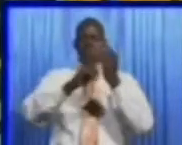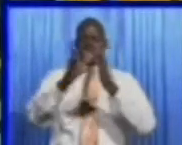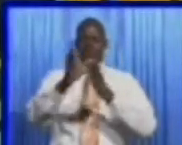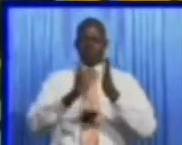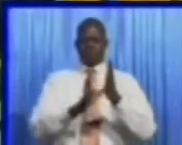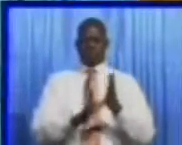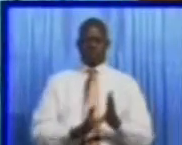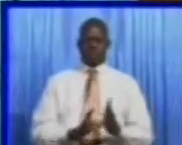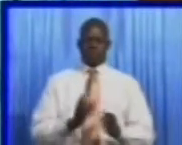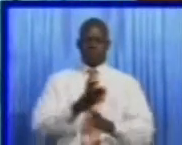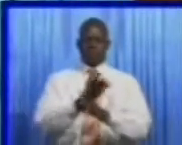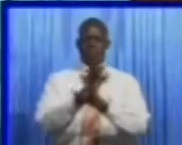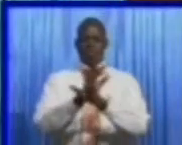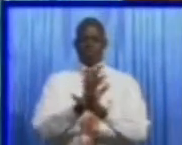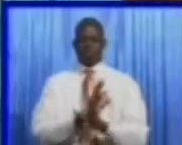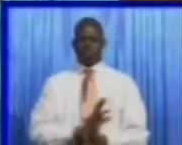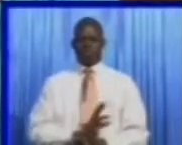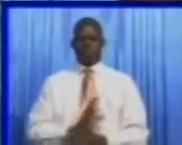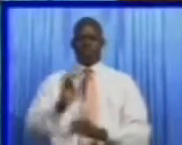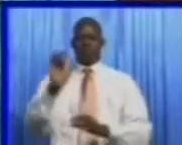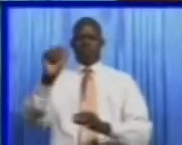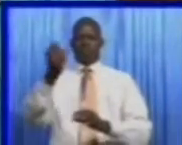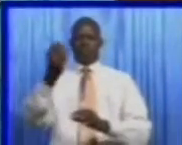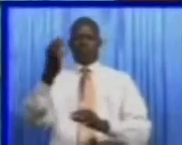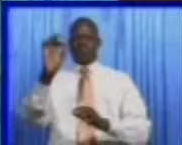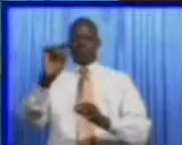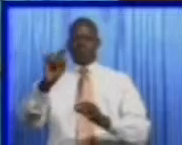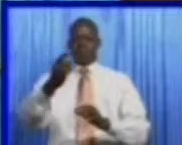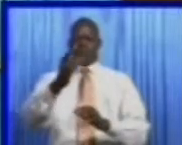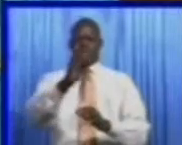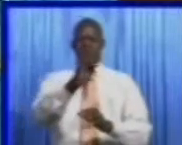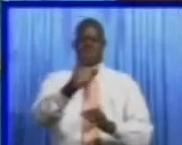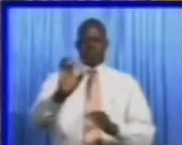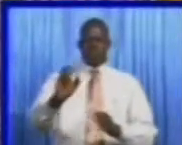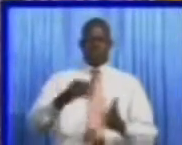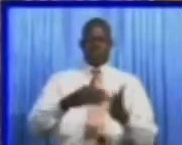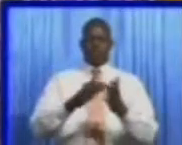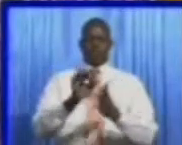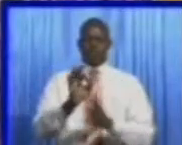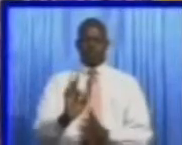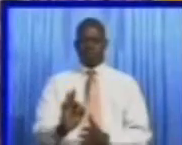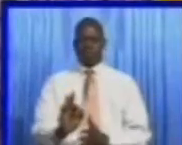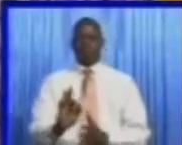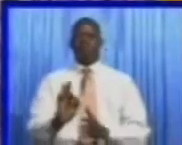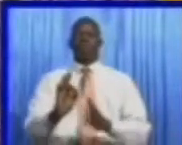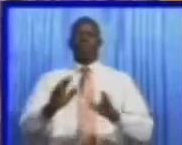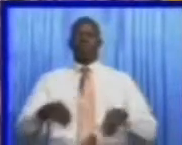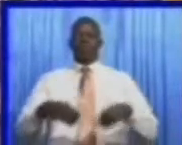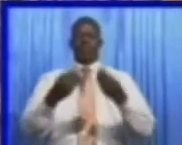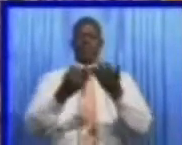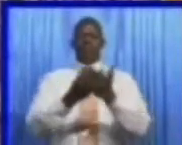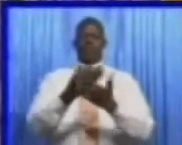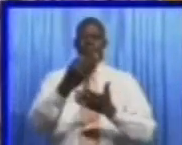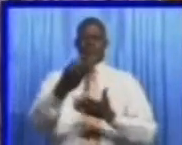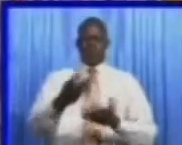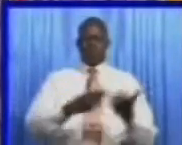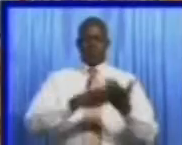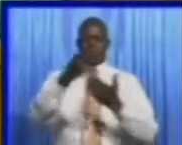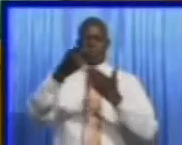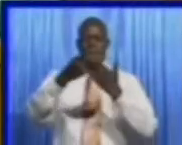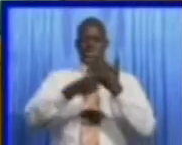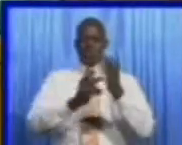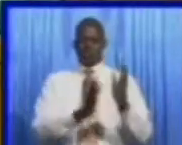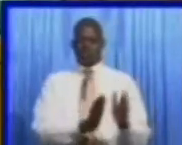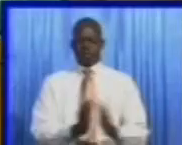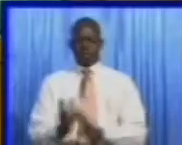à un prêt combiné de 19,675 milliards de francs CFA destiné au financement du programme